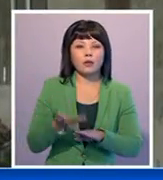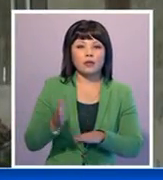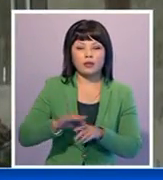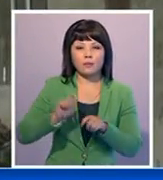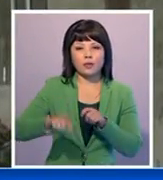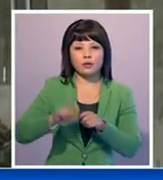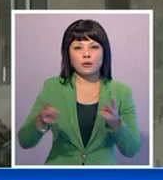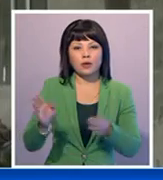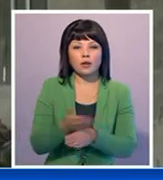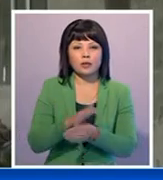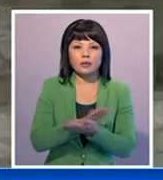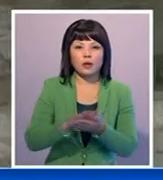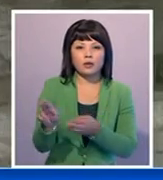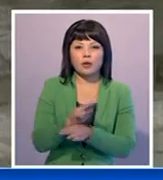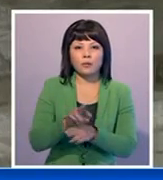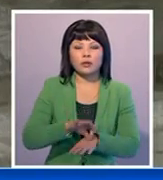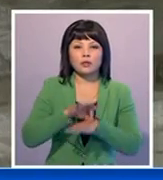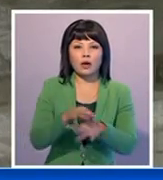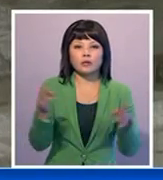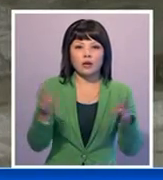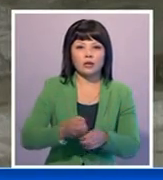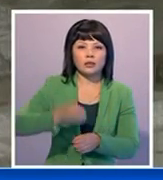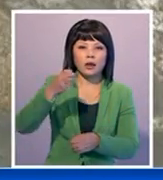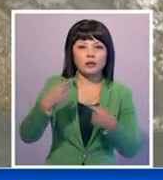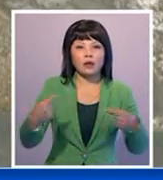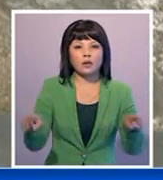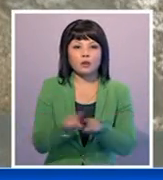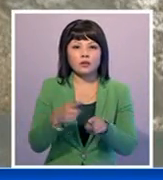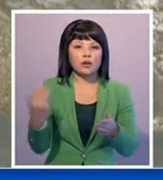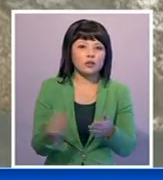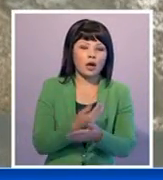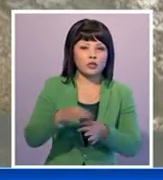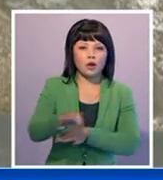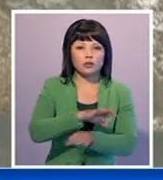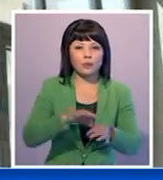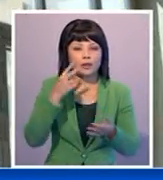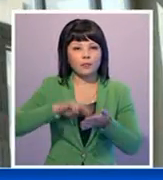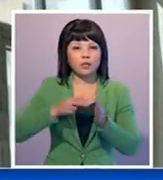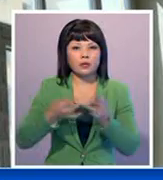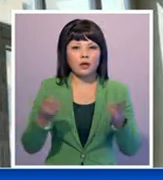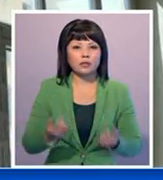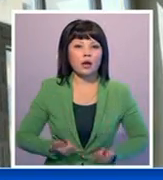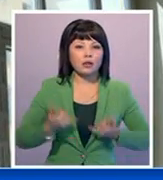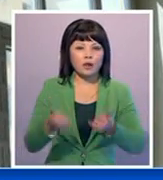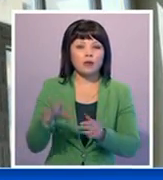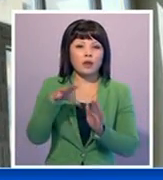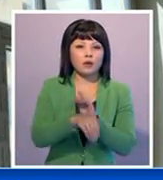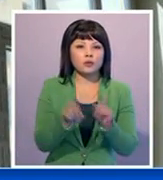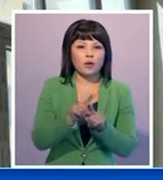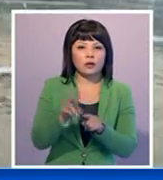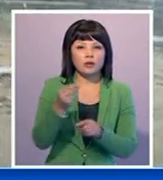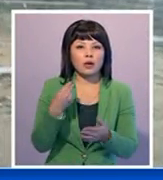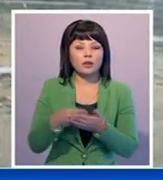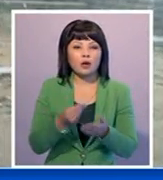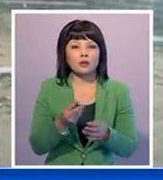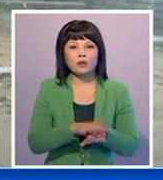негізгі қабырғалар мен бағандарды бекіту және дренаждық жүйе салу үшін жаңартылған жоба қажет. Оны жасауға қосымша қаржы керек. Ал